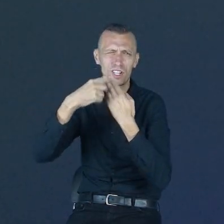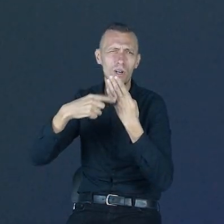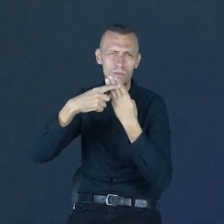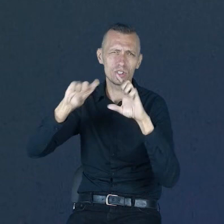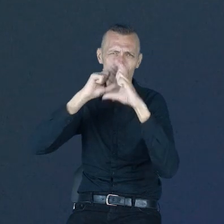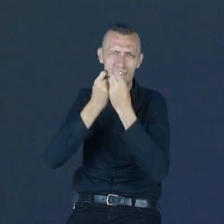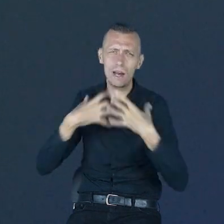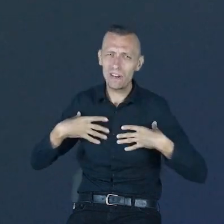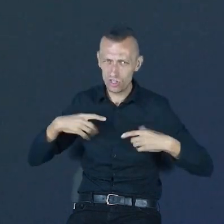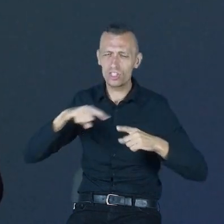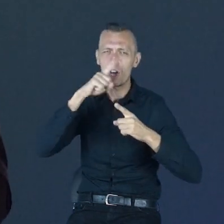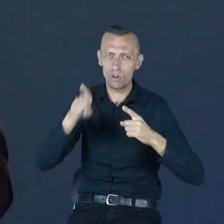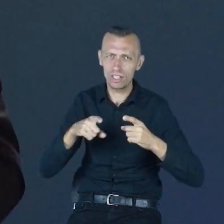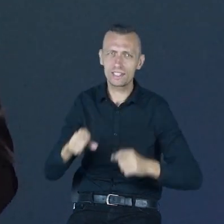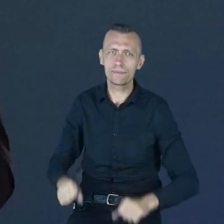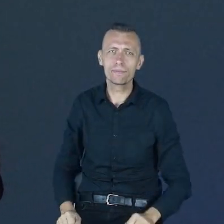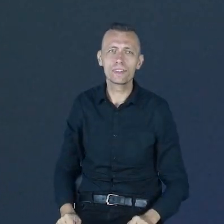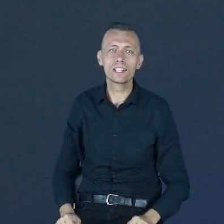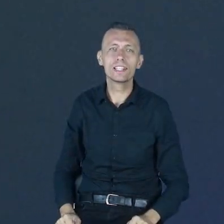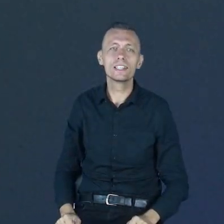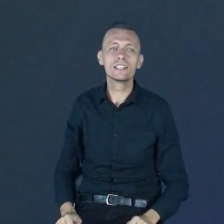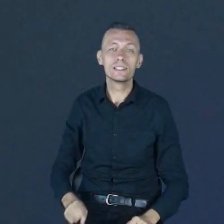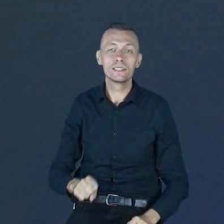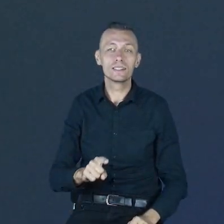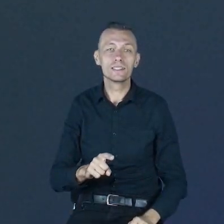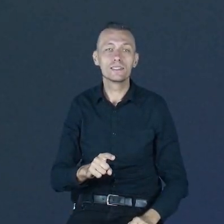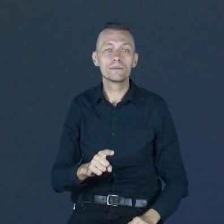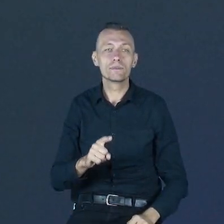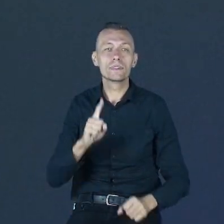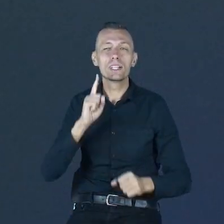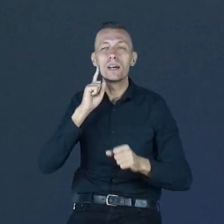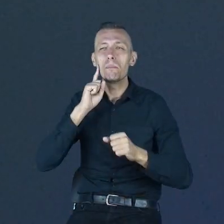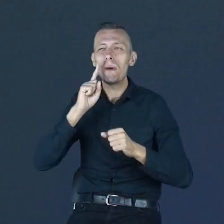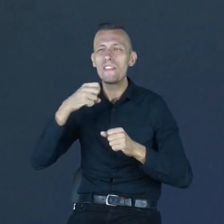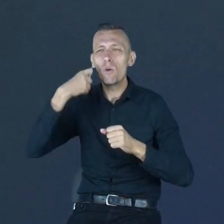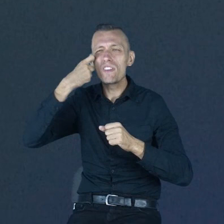życiu, tak? Ale panowie, spędzamy na goleniu